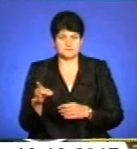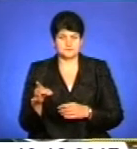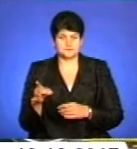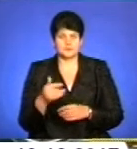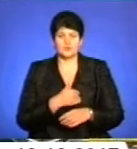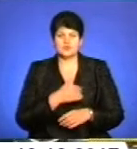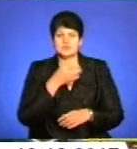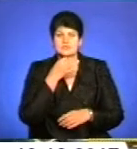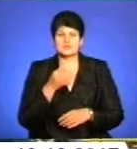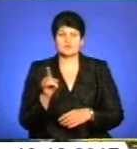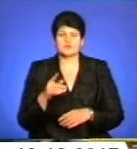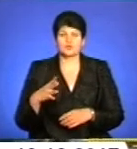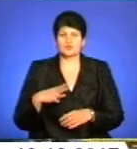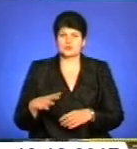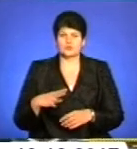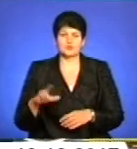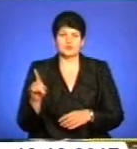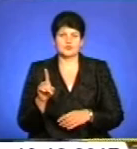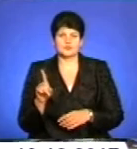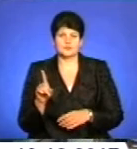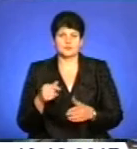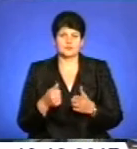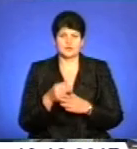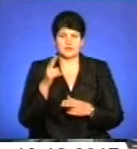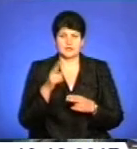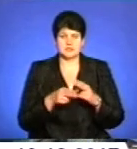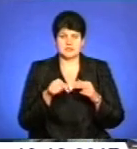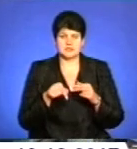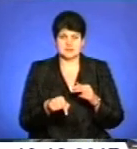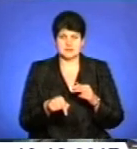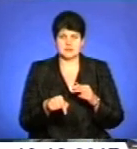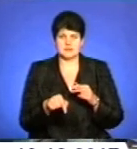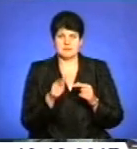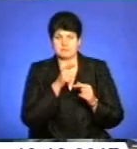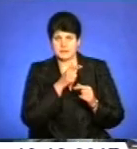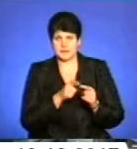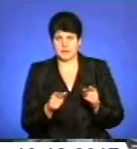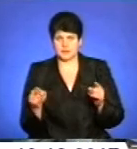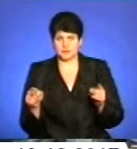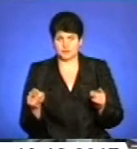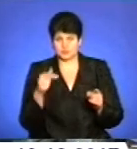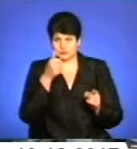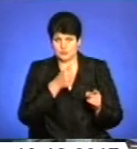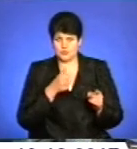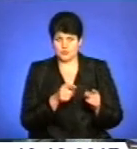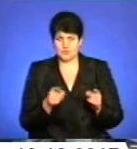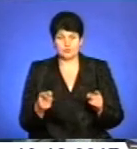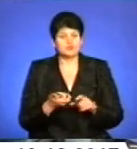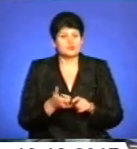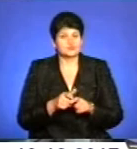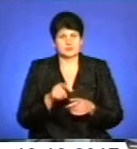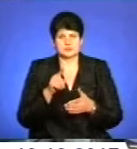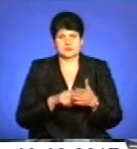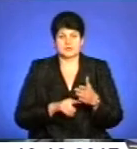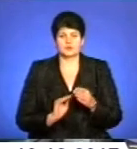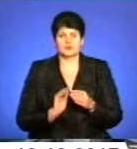Хочу сказати, що ми очікуємо до кінця бюджетного періоду, ще дуже сподіваємося на